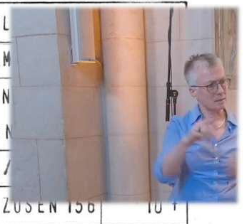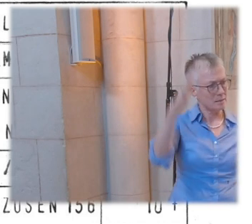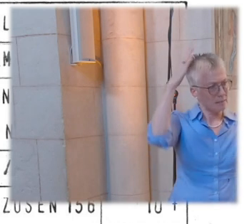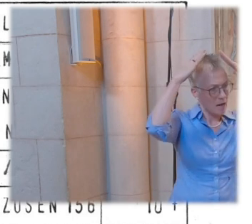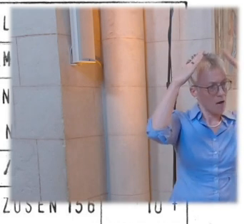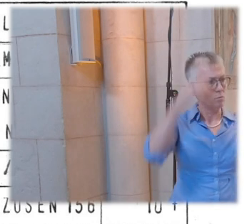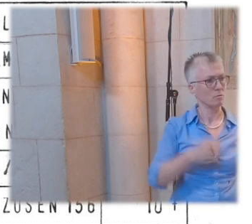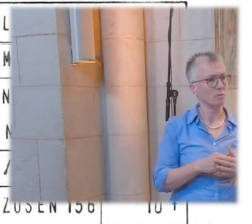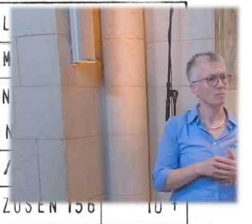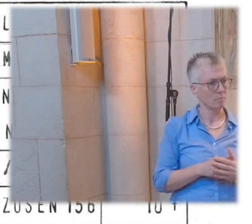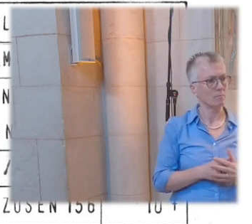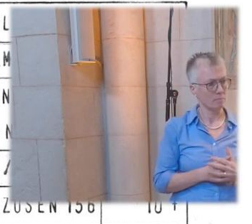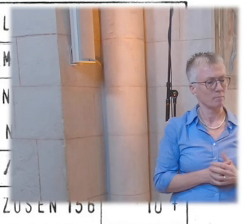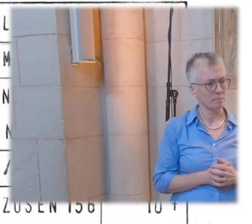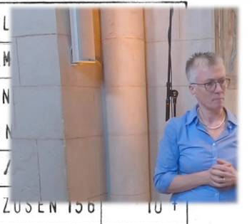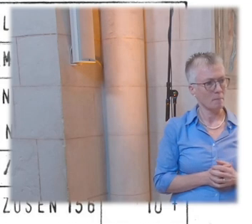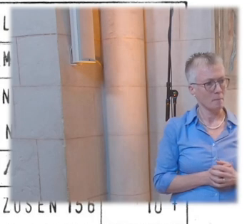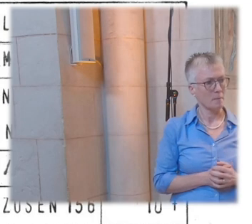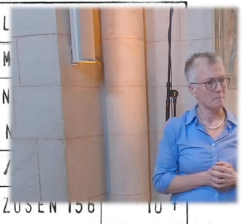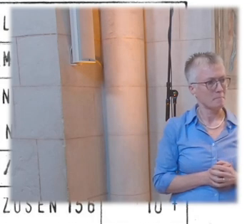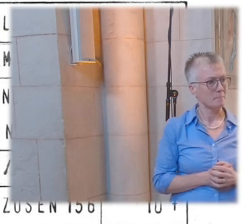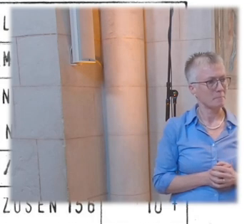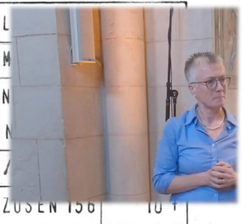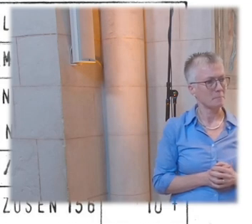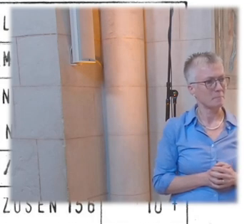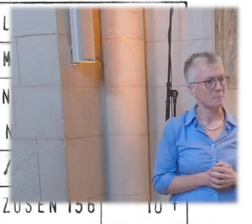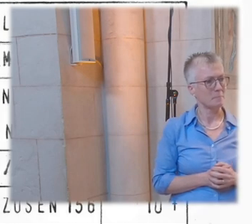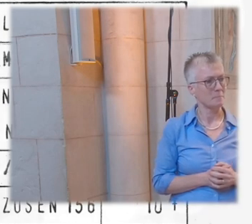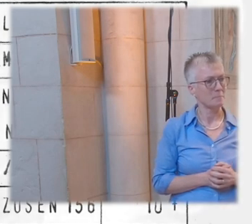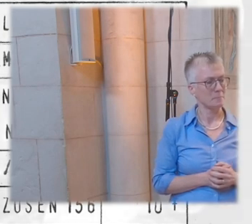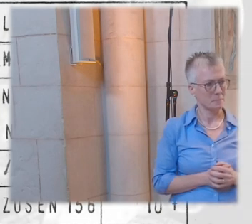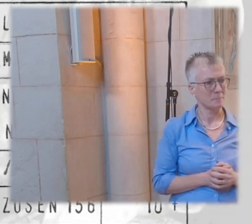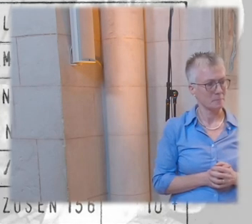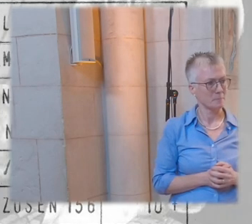Henkes. Sie alle waren im sogenannten Priesterblock.